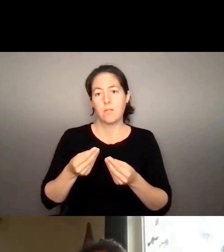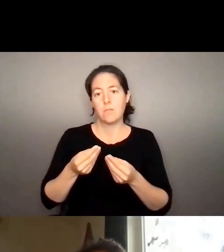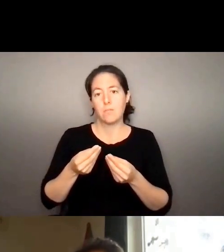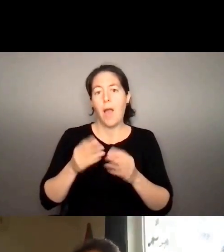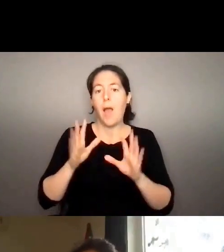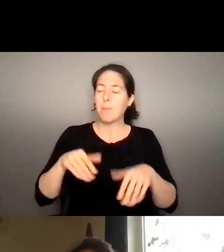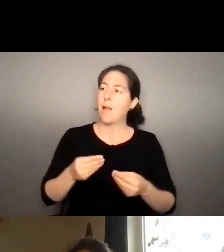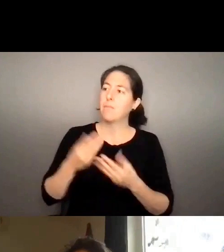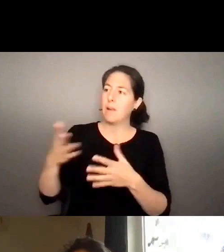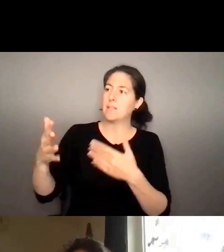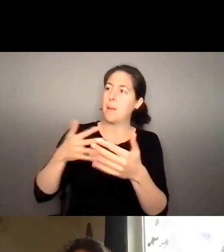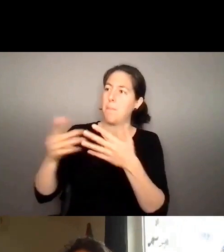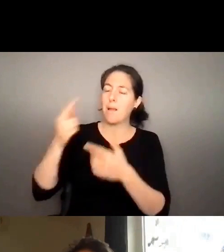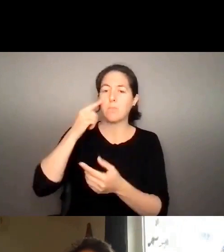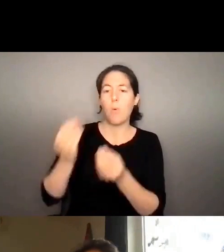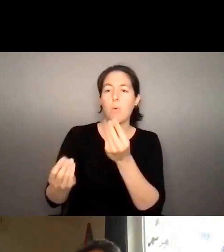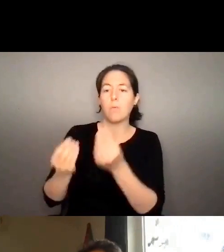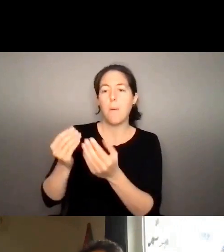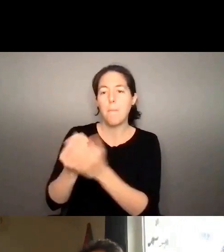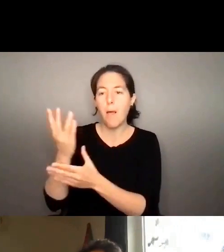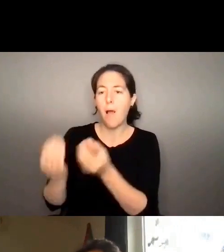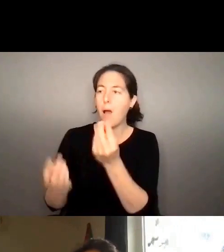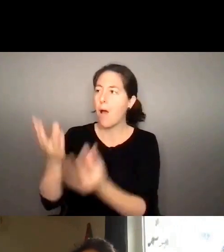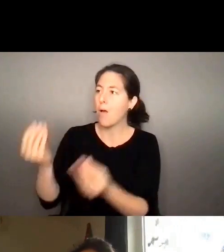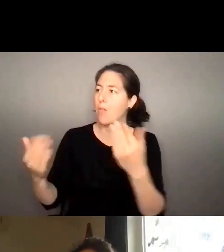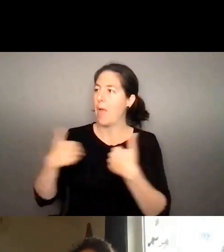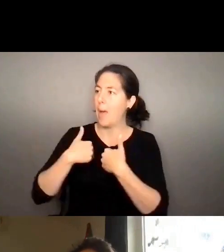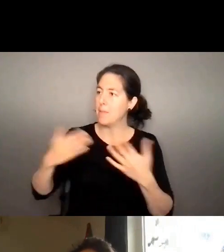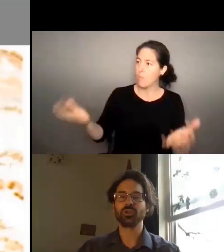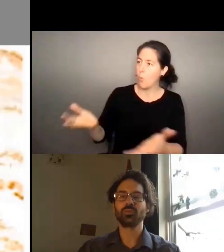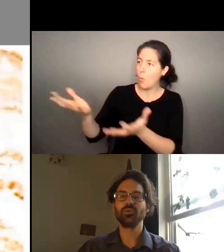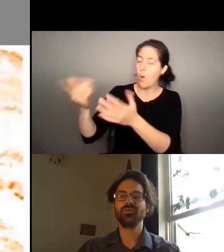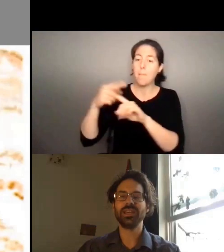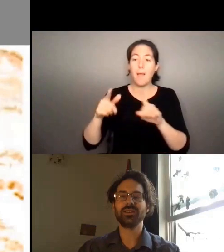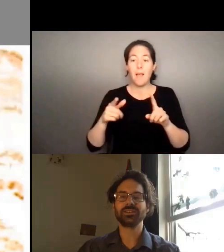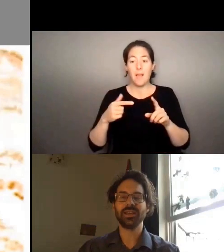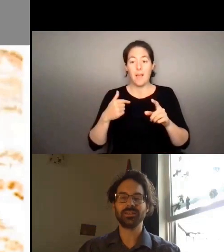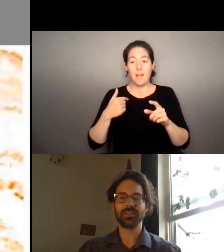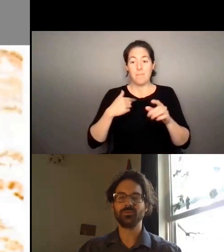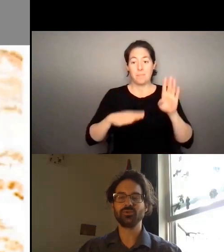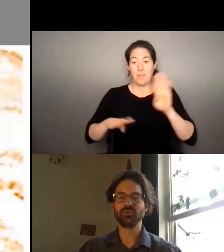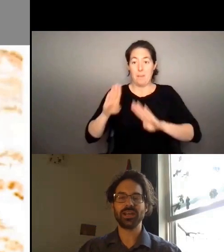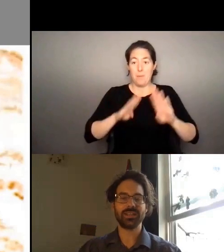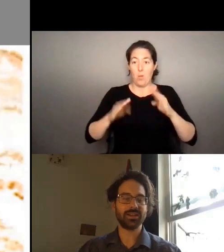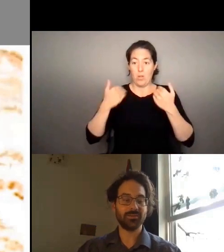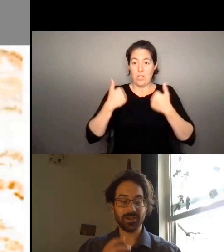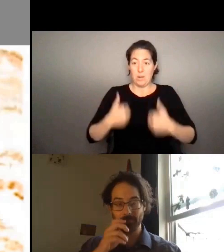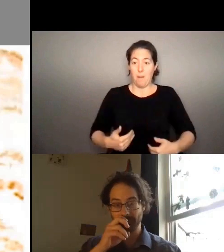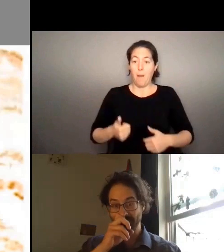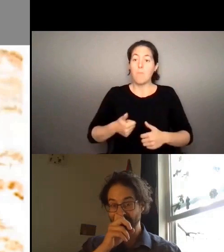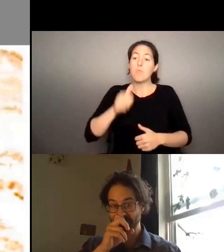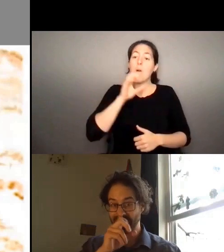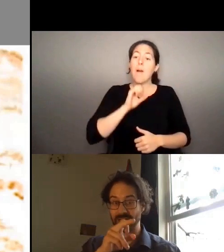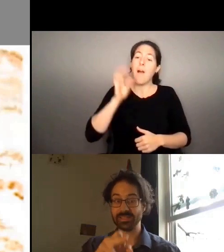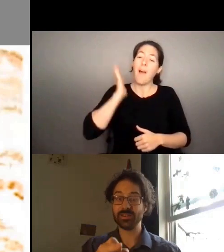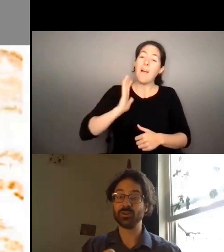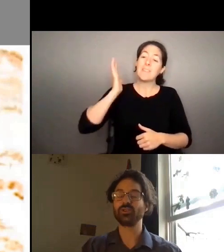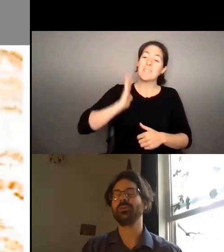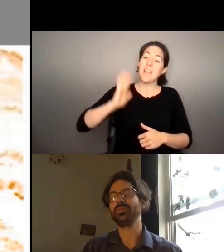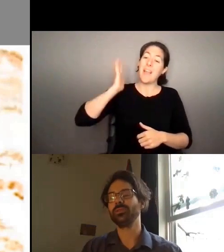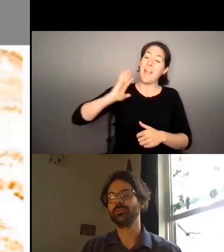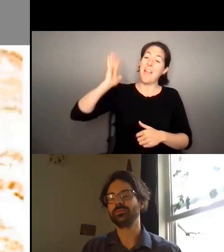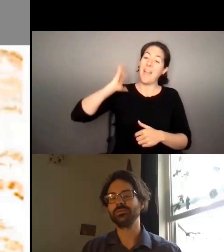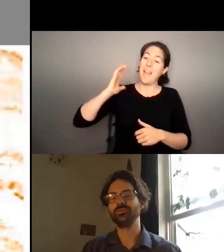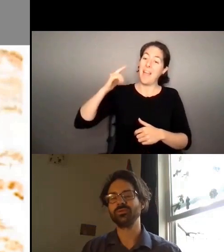végétaux, puis des animaux. Donc, biologiquement parlant, nous, notre plus vieil ancêtre qui est venu sur la terre ferme, c'est